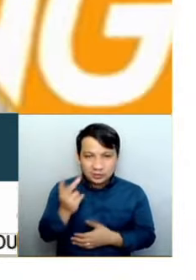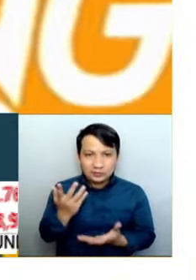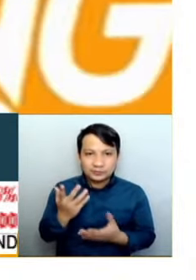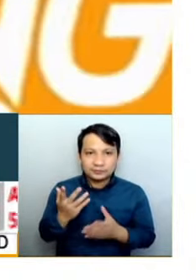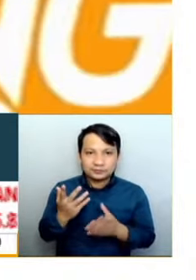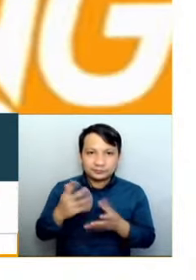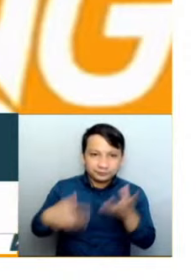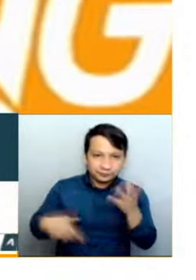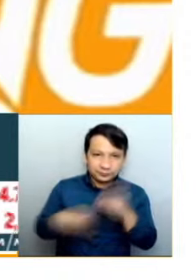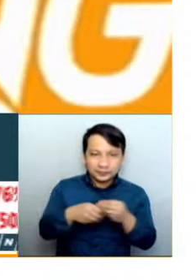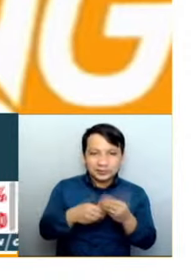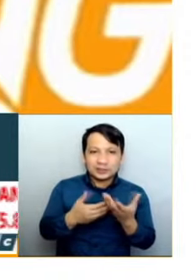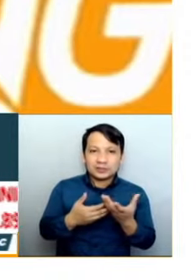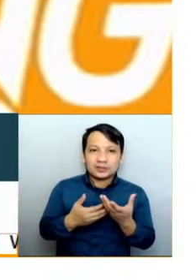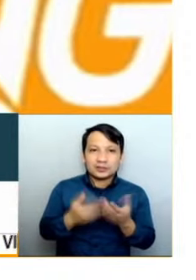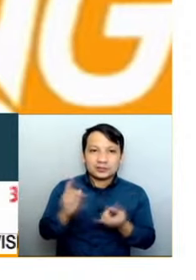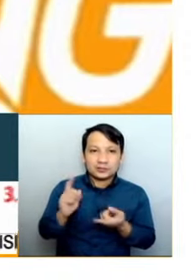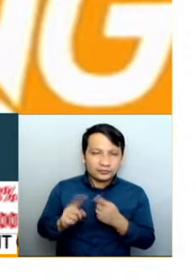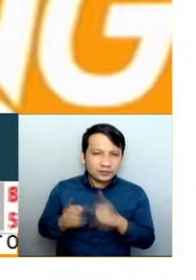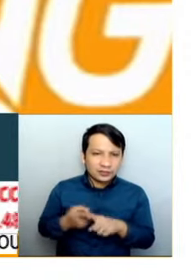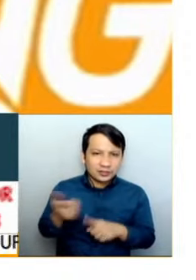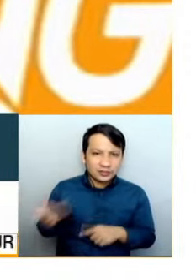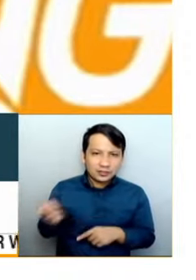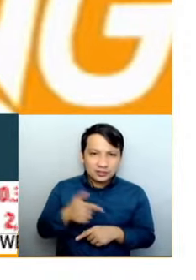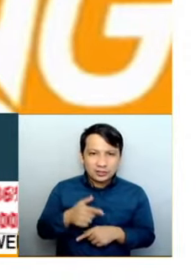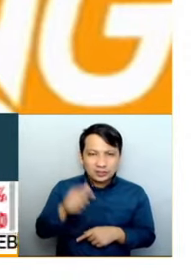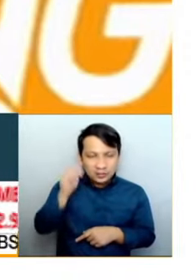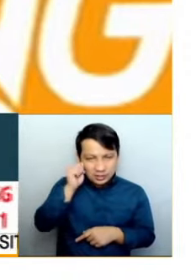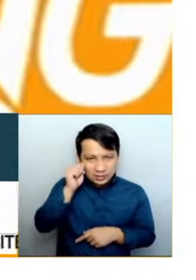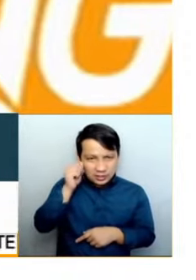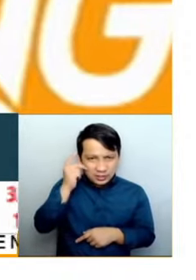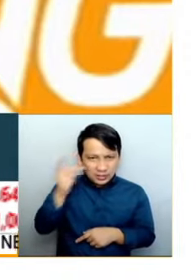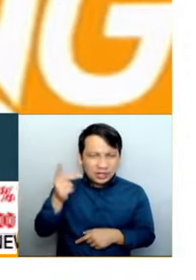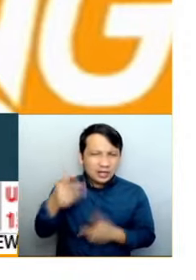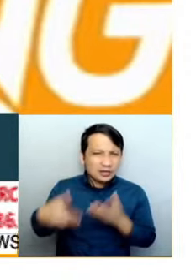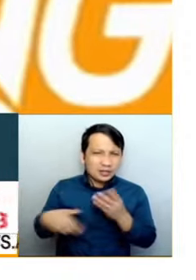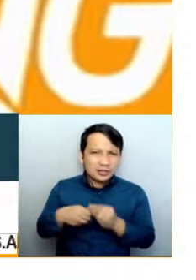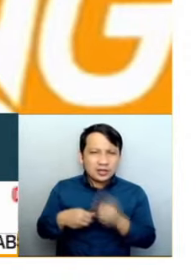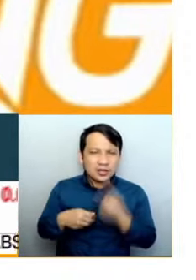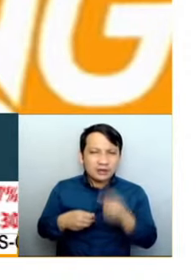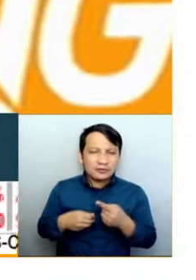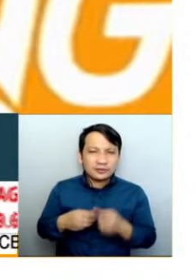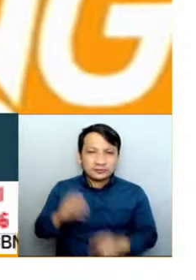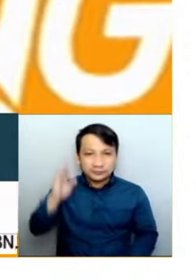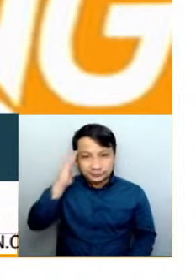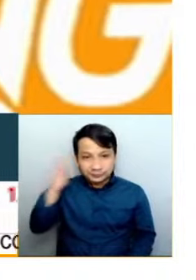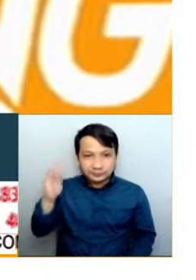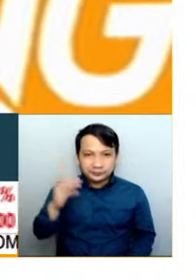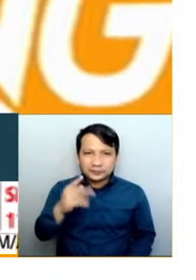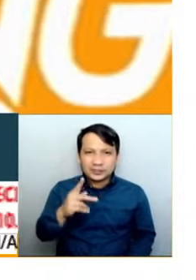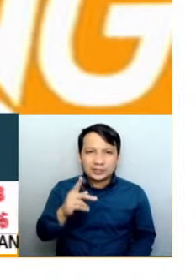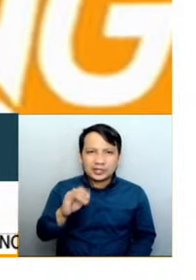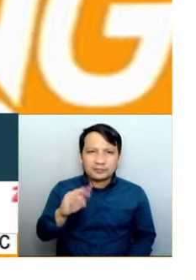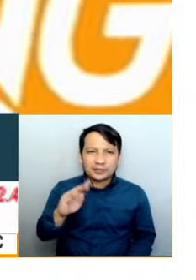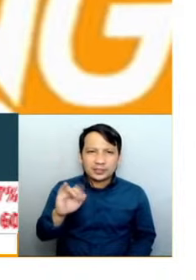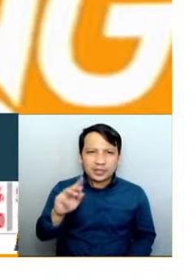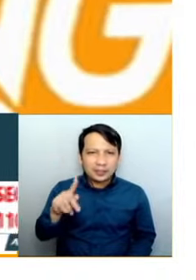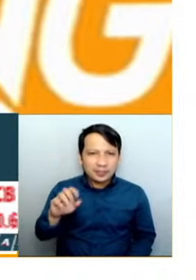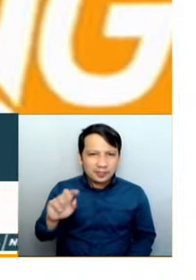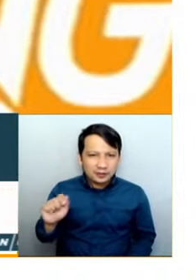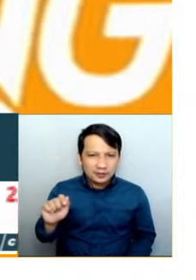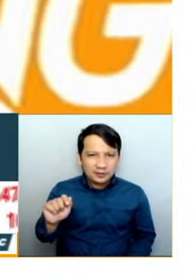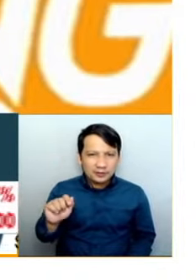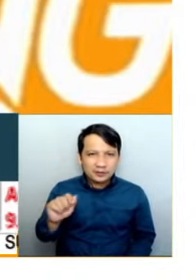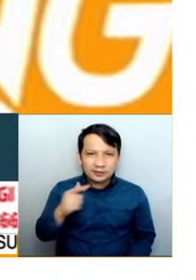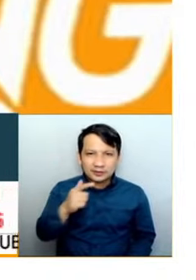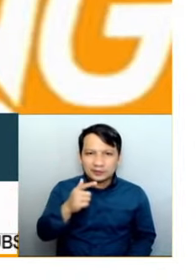movement, kaibigan ko siya, si Alan Laycano. Mm-hmm. Was commonly known as Kapitan Tambay. Isa din siyang komikero